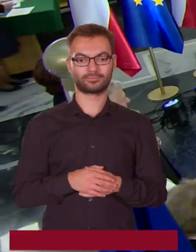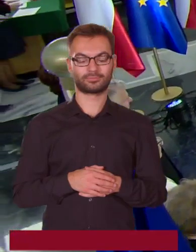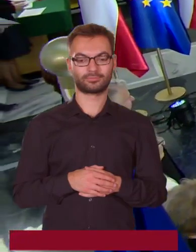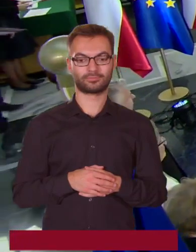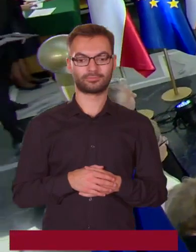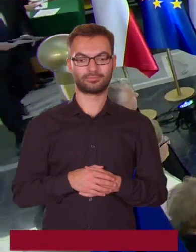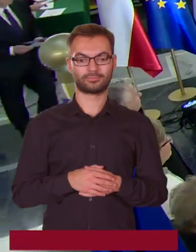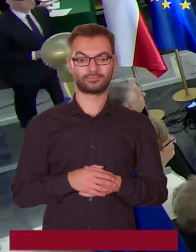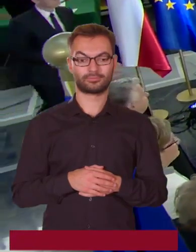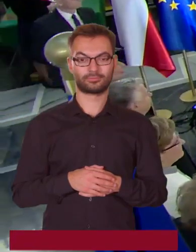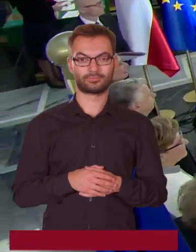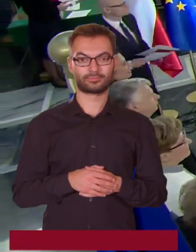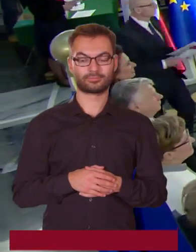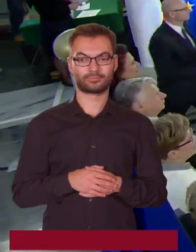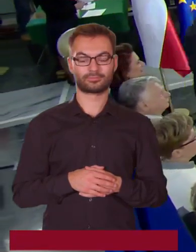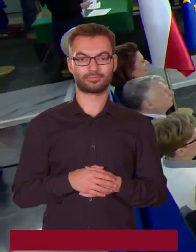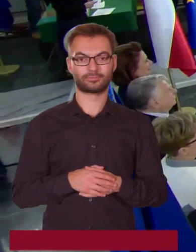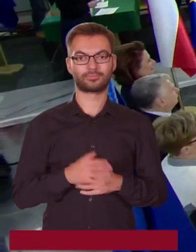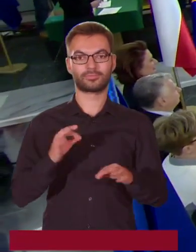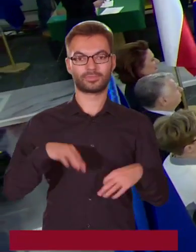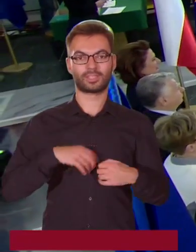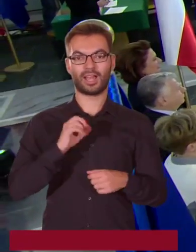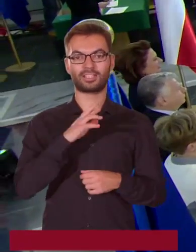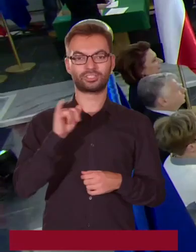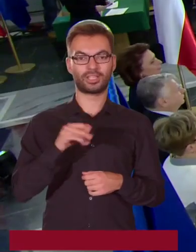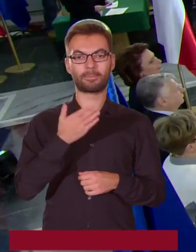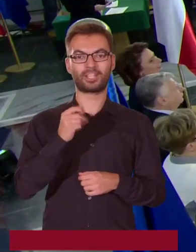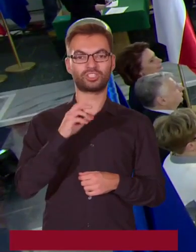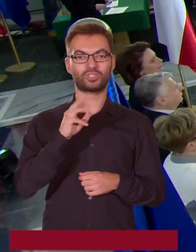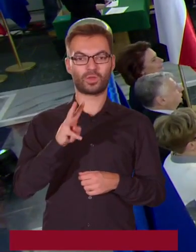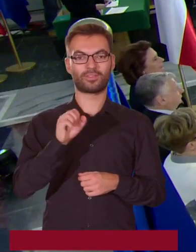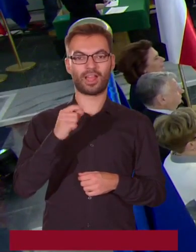Proszę pana Andrzeja Mieczysława Adamczyka.